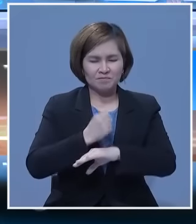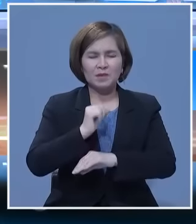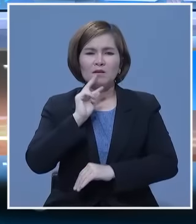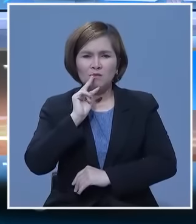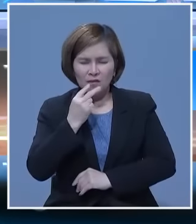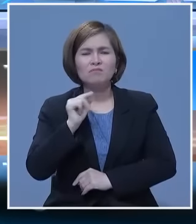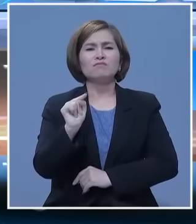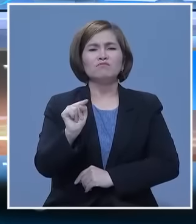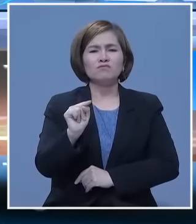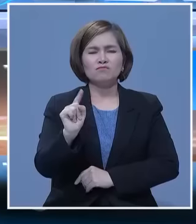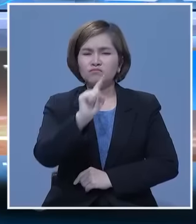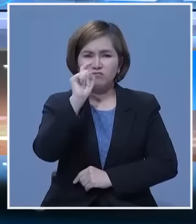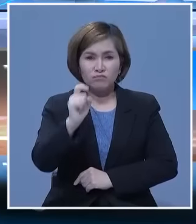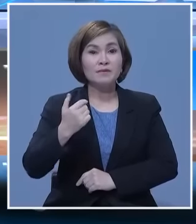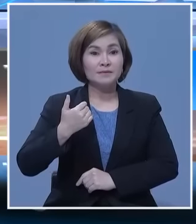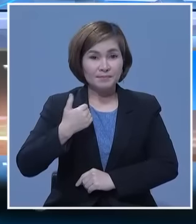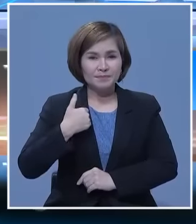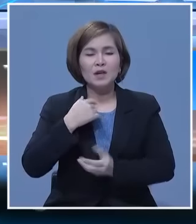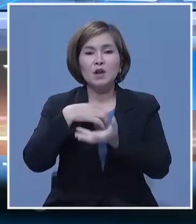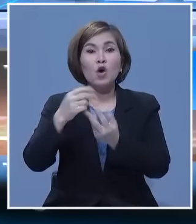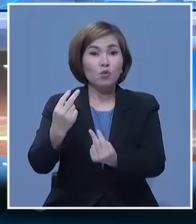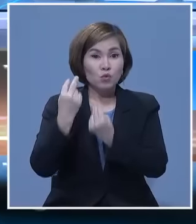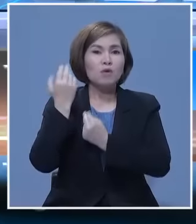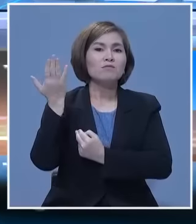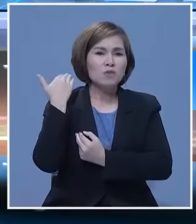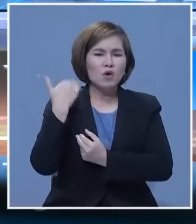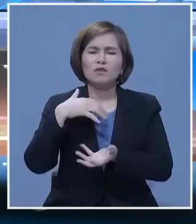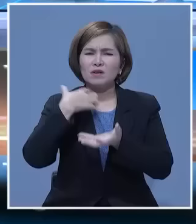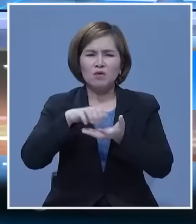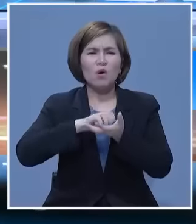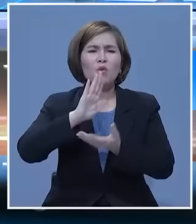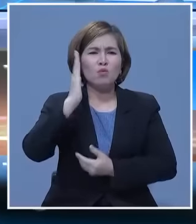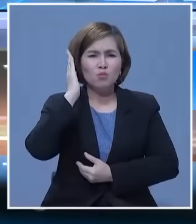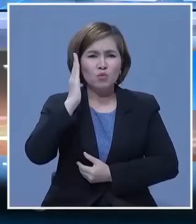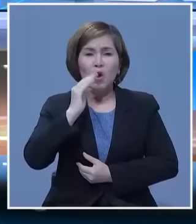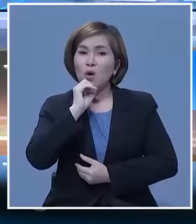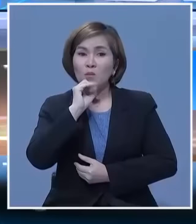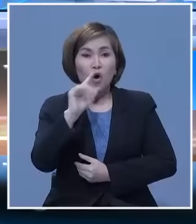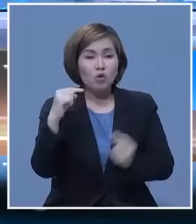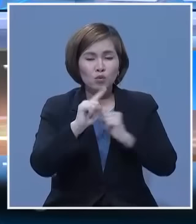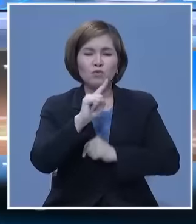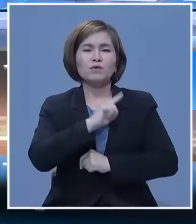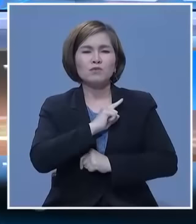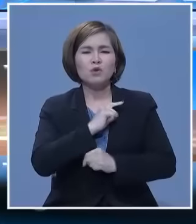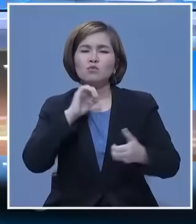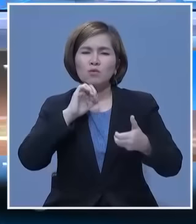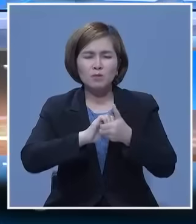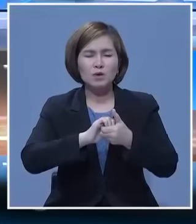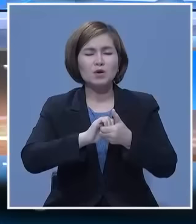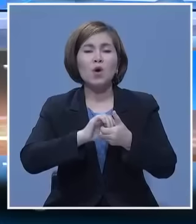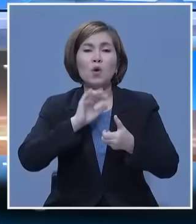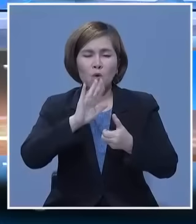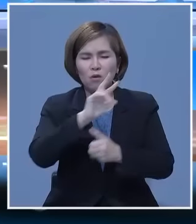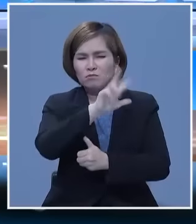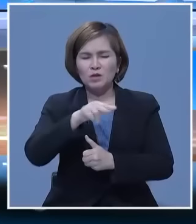ตำแหน่งทางการเมืองจริงๆอยากจะย้อนให้ฟังเสียงของเจ้าตัวณวันที่ประกาศยุติบทบาทออกจากการร่วมงาน